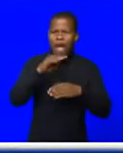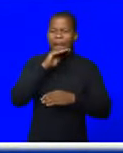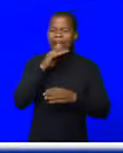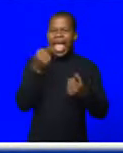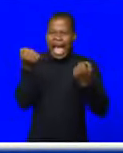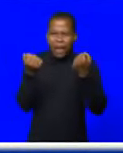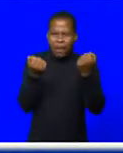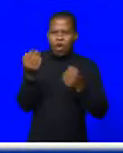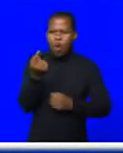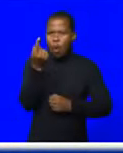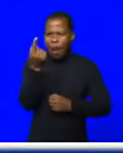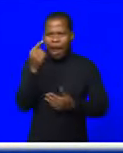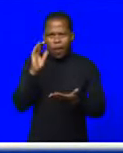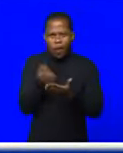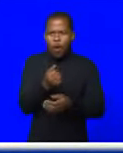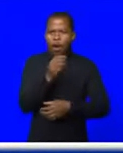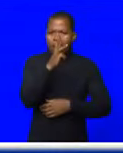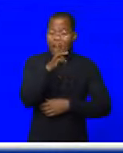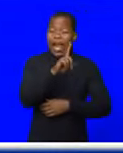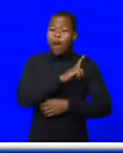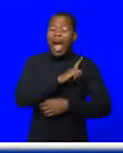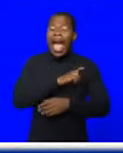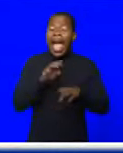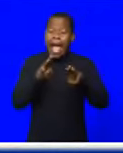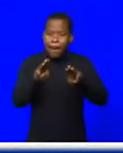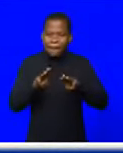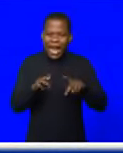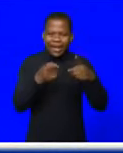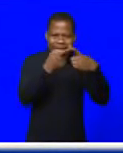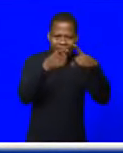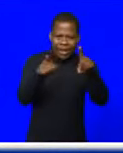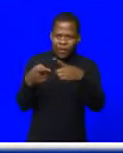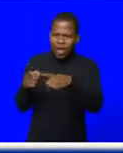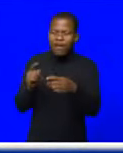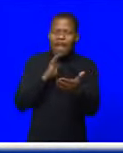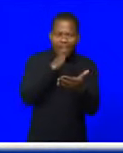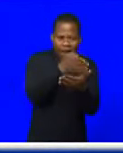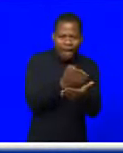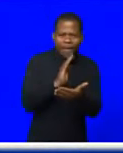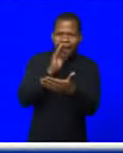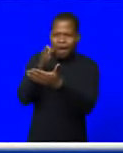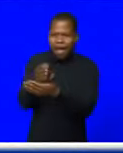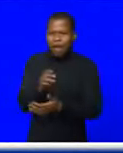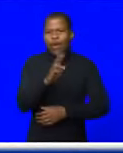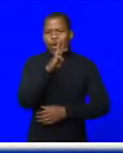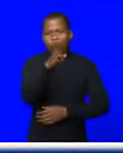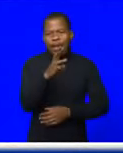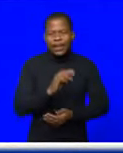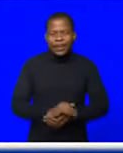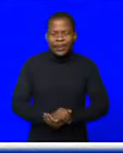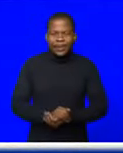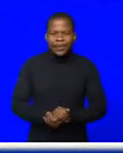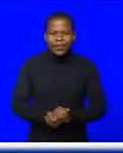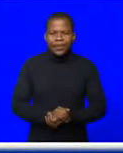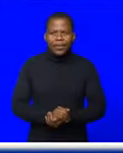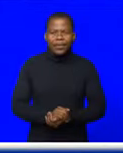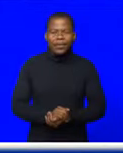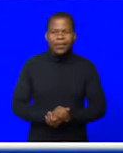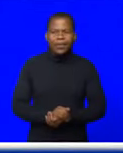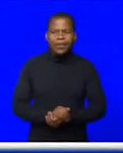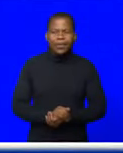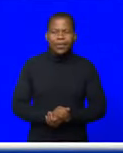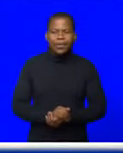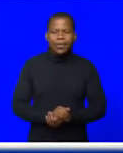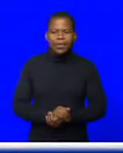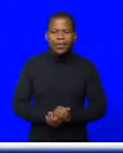double cap inye letaba sita ukuthi bakhone kumonitor nekuhlola nokusupporta lomsebenzi lapha uhamba ngakhona